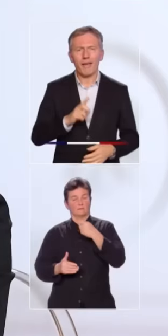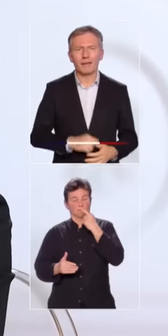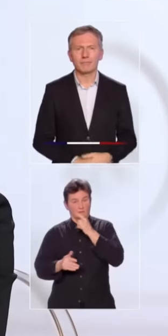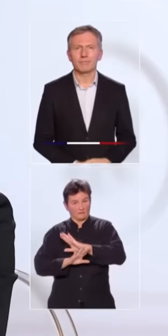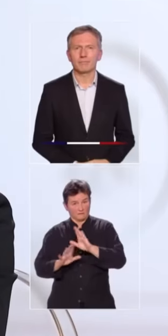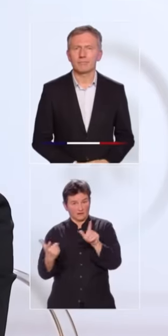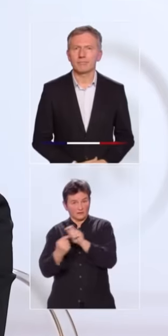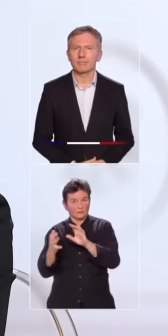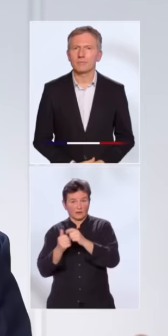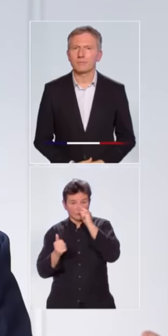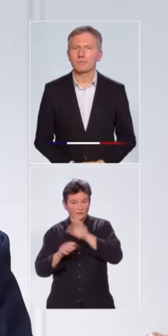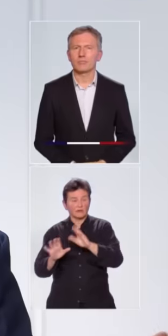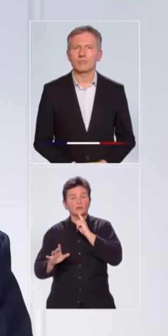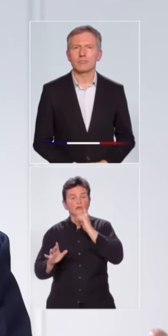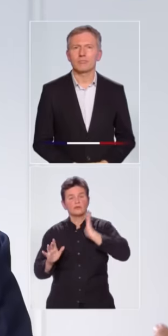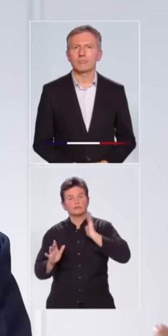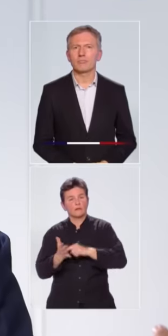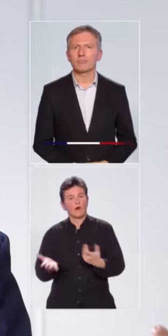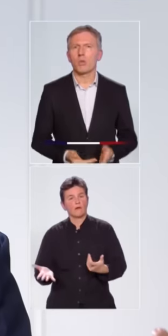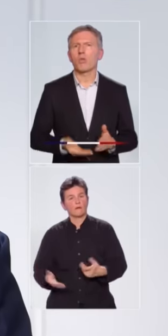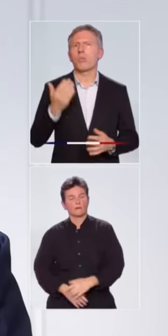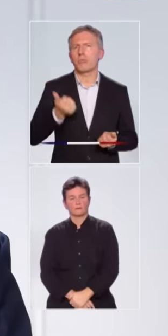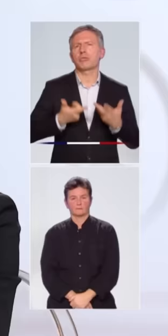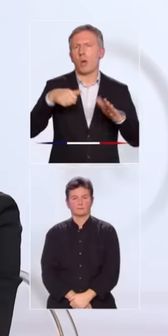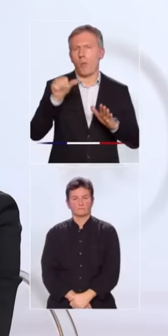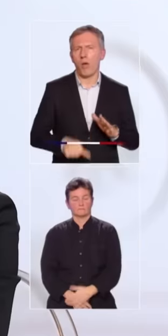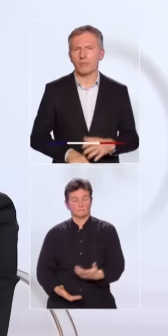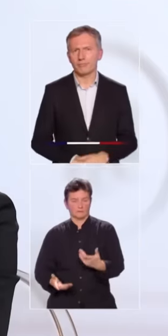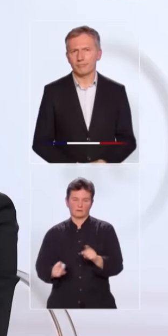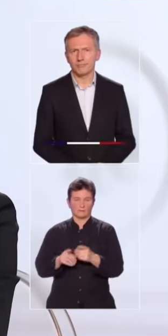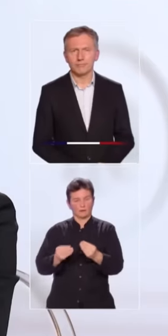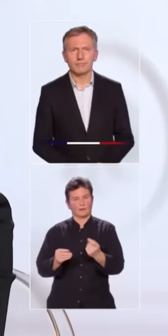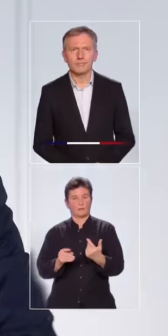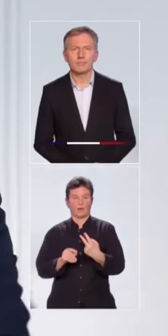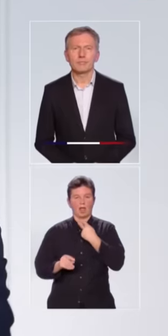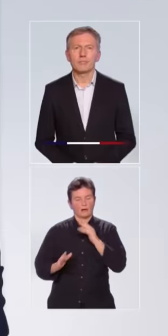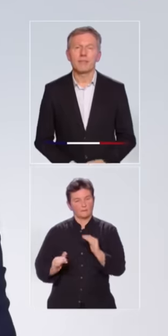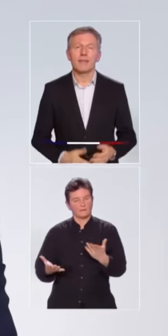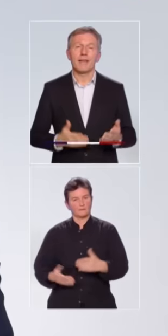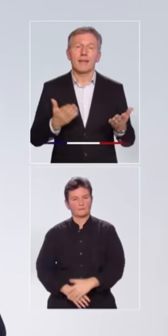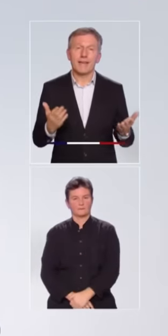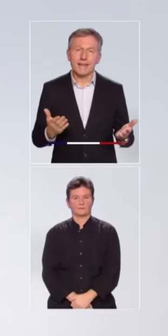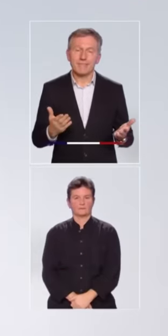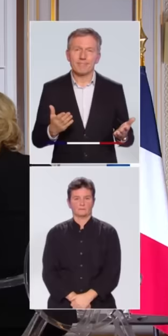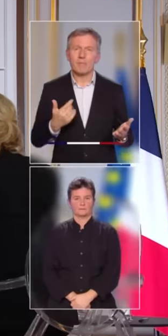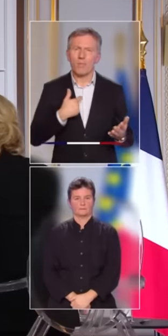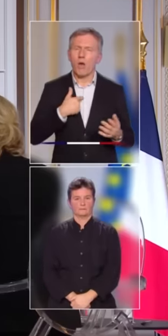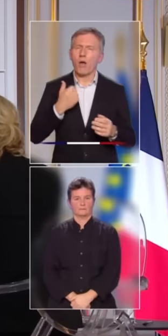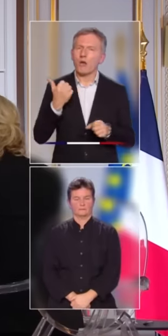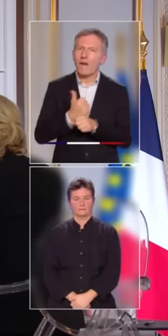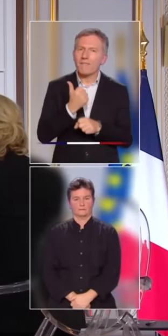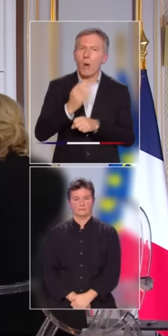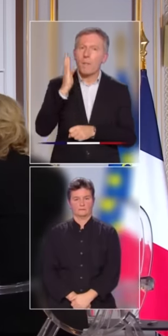Poutine ? Depuis combien de temps ? Depuis plusieurs mois. Est-ce que ce n'est pas un handicap de ne plus lui parler ? Écoutez, je lui ai parlé à chaque fois que